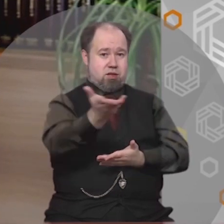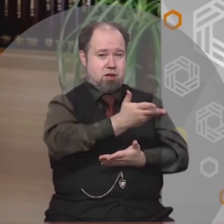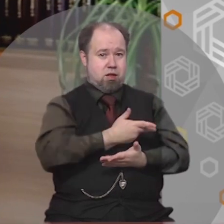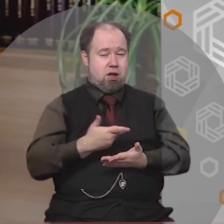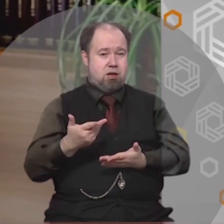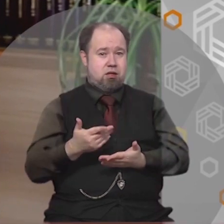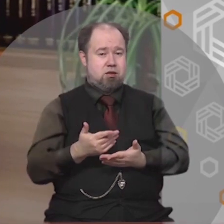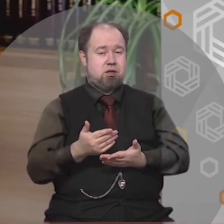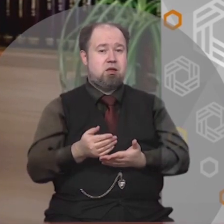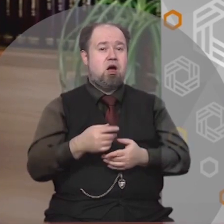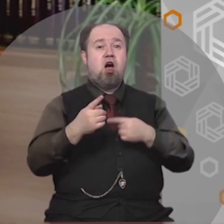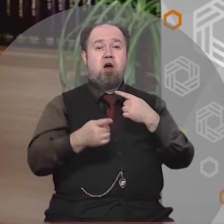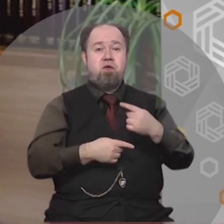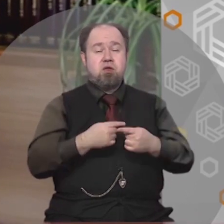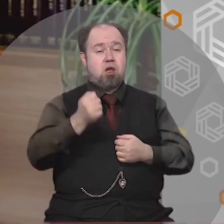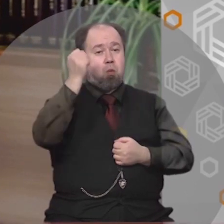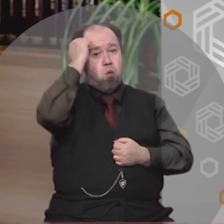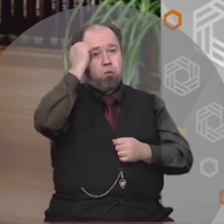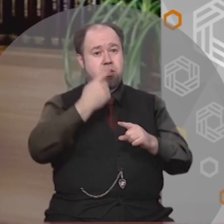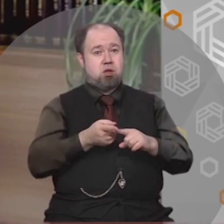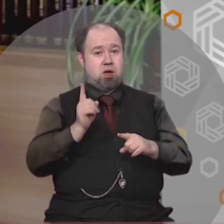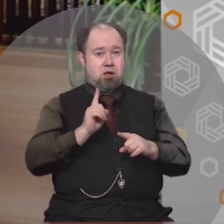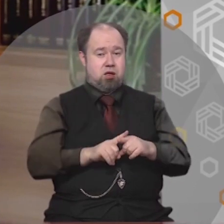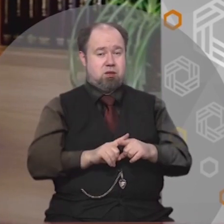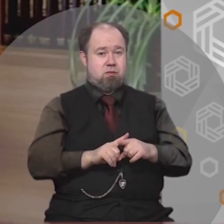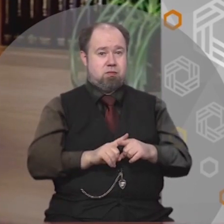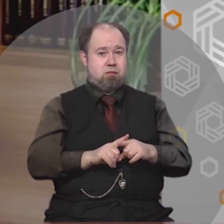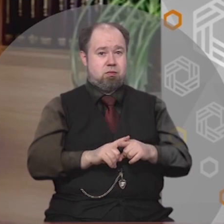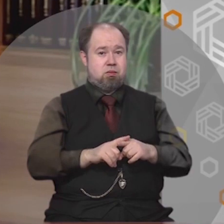вами. Давайте всегда помнить